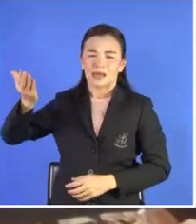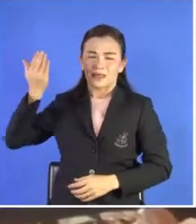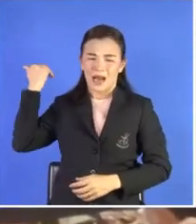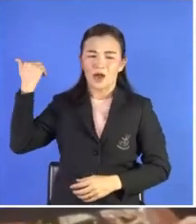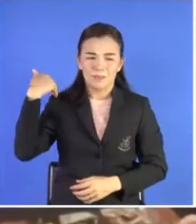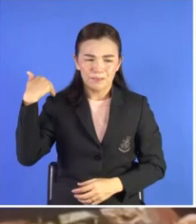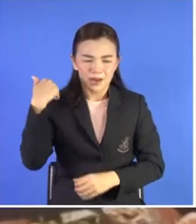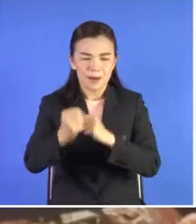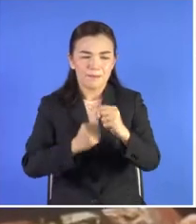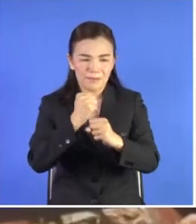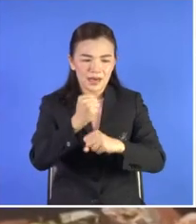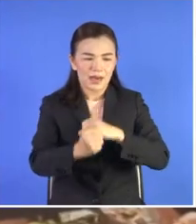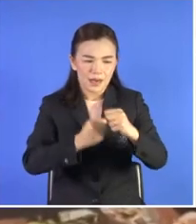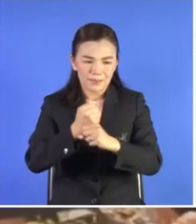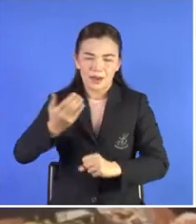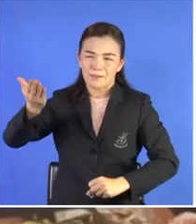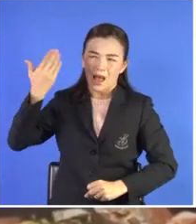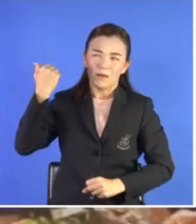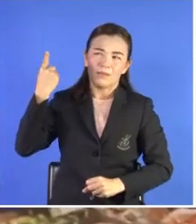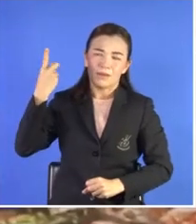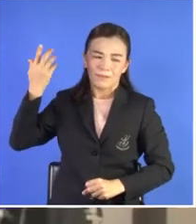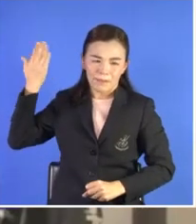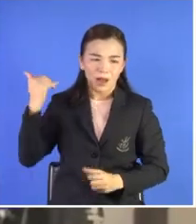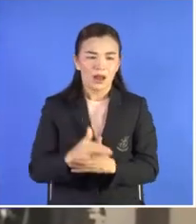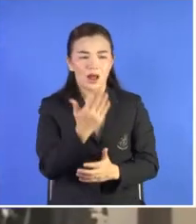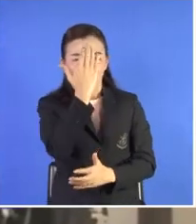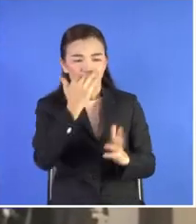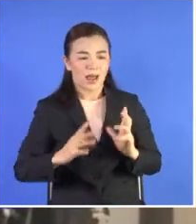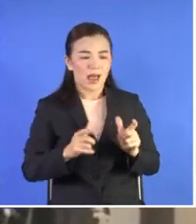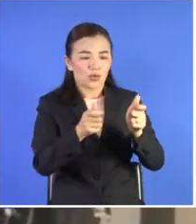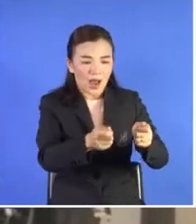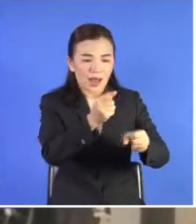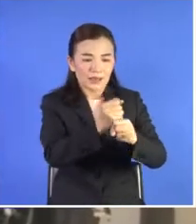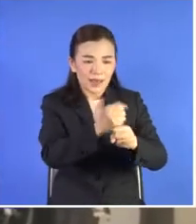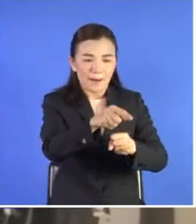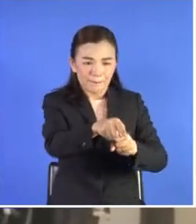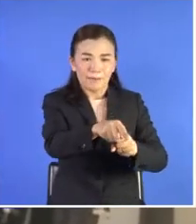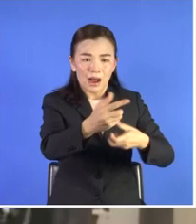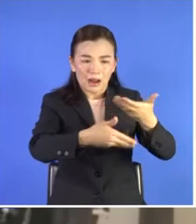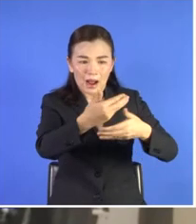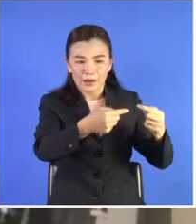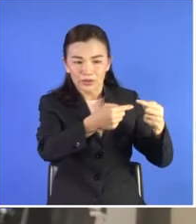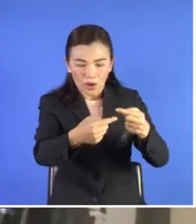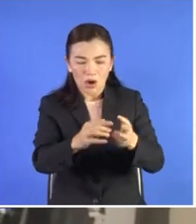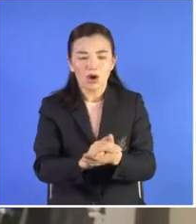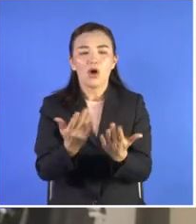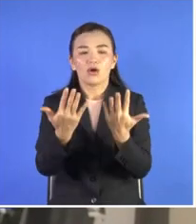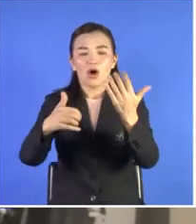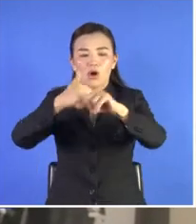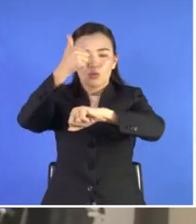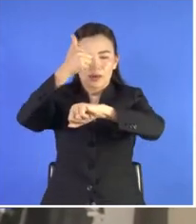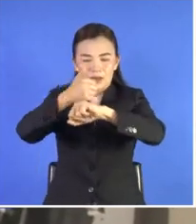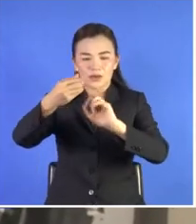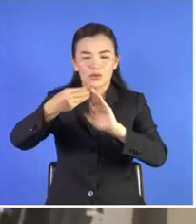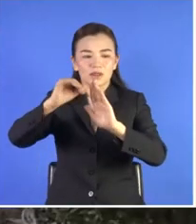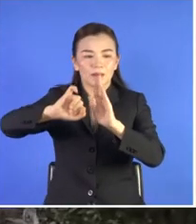ครับเมื่อหลายปีที่ผ่านมานะครับทำไมยังได้มีการอนุญาตให้มีการทำอีกนะครับทางผู้ว่าก็บอกว่าเบื้องต้นจะไปตรวจสอบให้ชัดเจนว่าสาเ